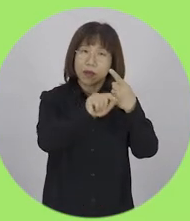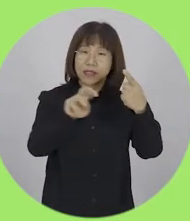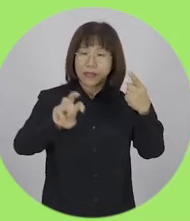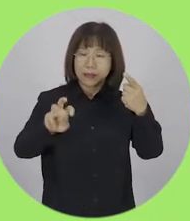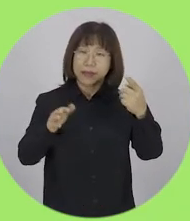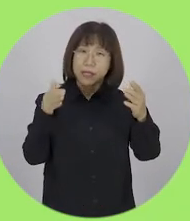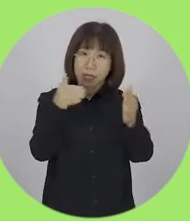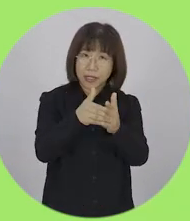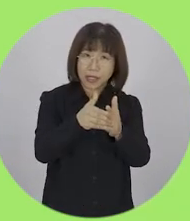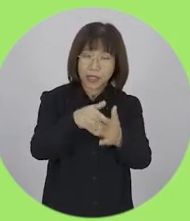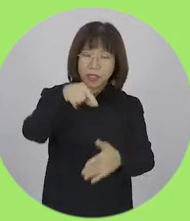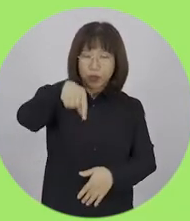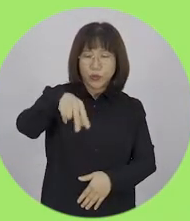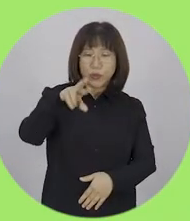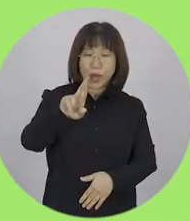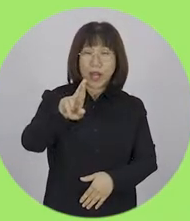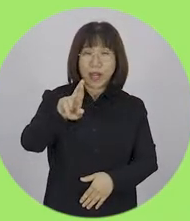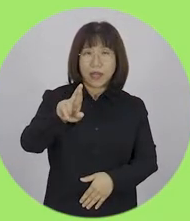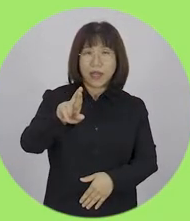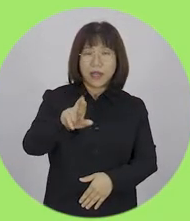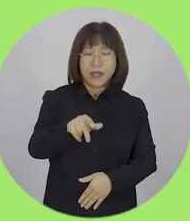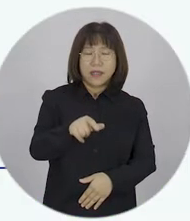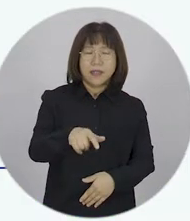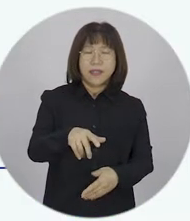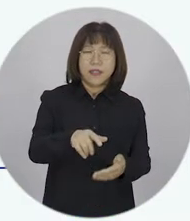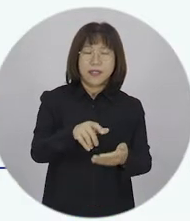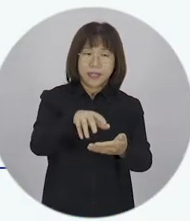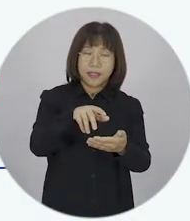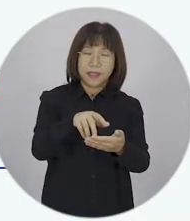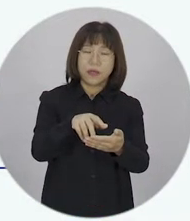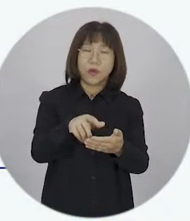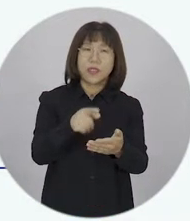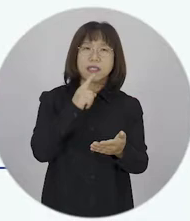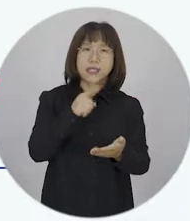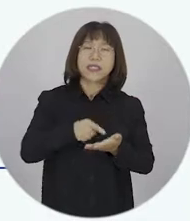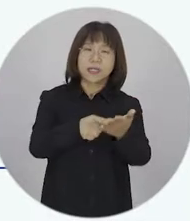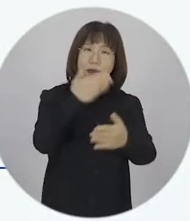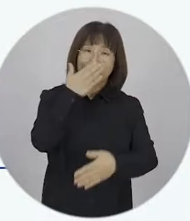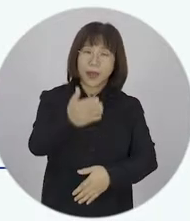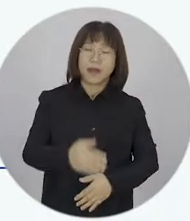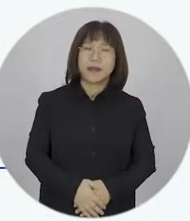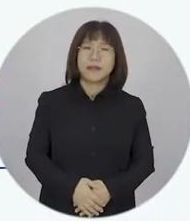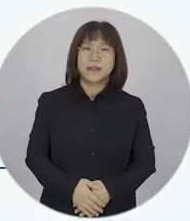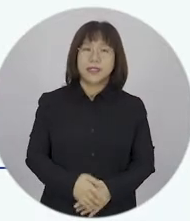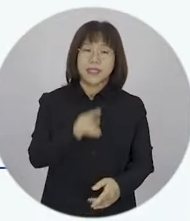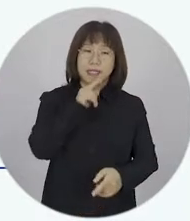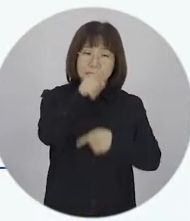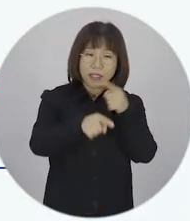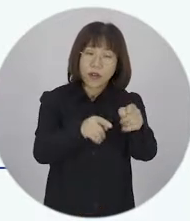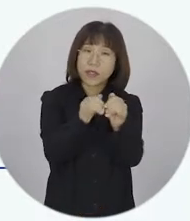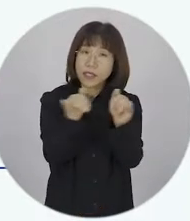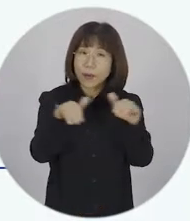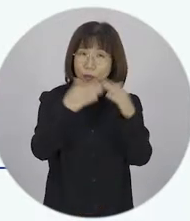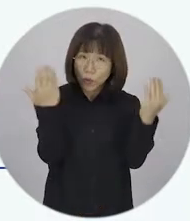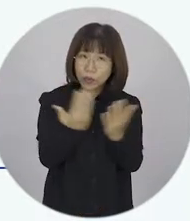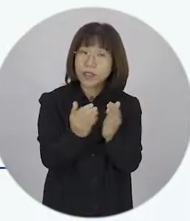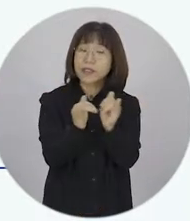오프라인 현장 참가를 원하는 구민은 오는 11월 30일까지 홍보물의 QR코드를 스캔해 신청하면